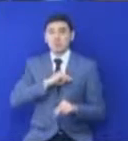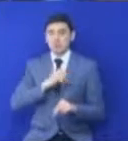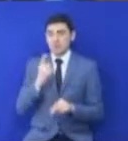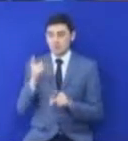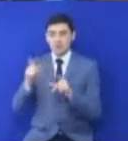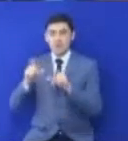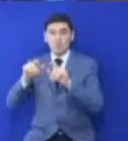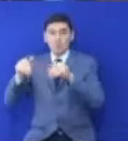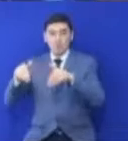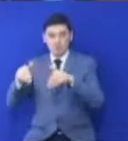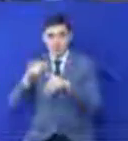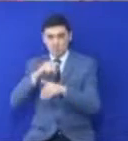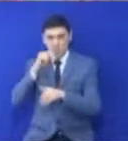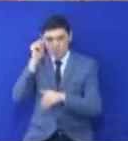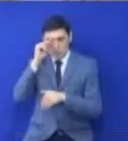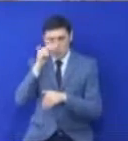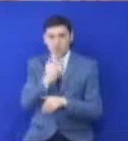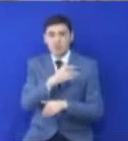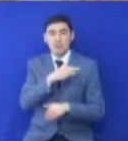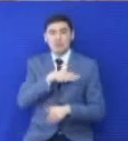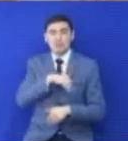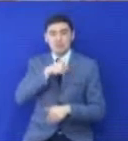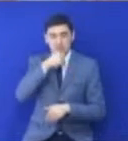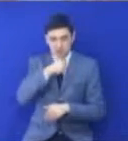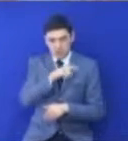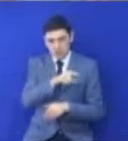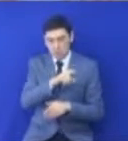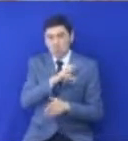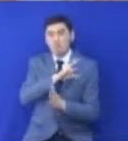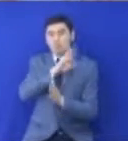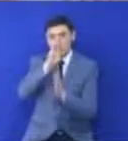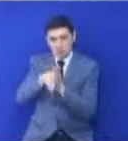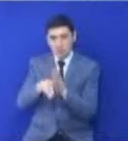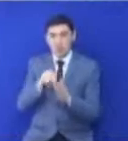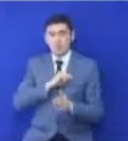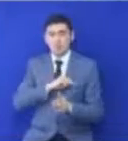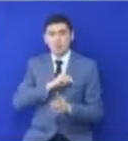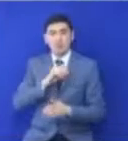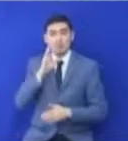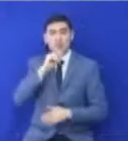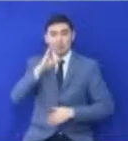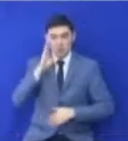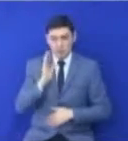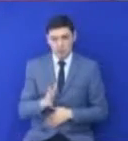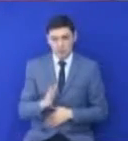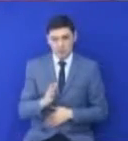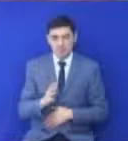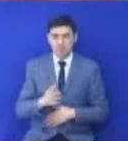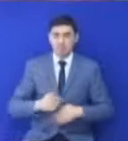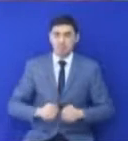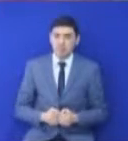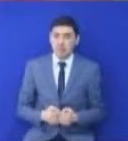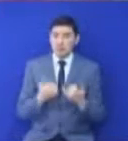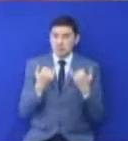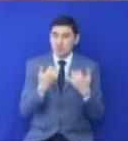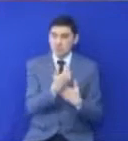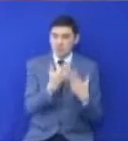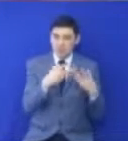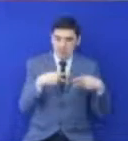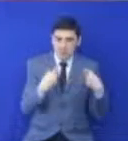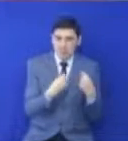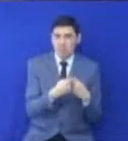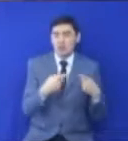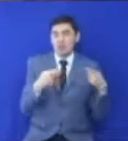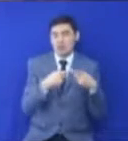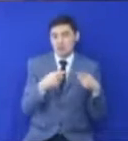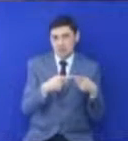бірінде оқиды. Алдымен жастар тәжірибесі арқылы қолдау көрсетілсе, уақыт өте тұрақты жұмыспен қамтылады. Айта кетерлігі, отбасы қазір баспана жалдап